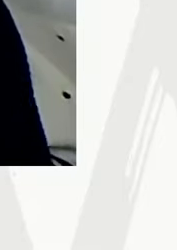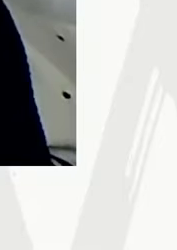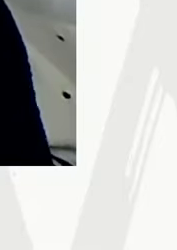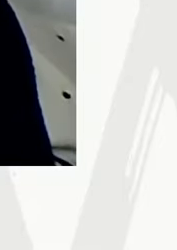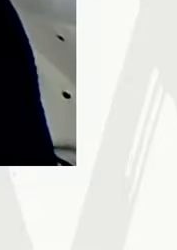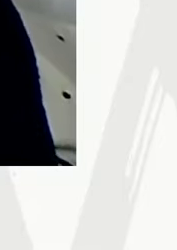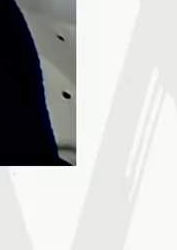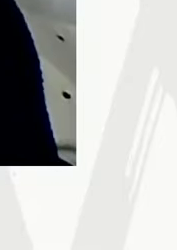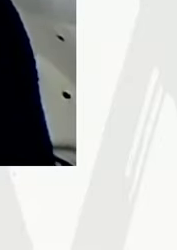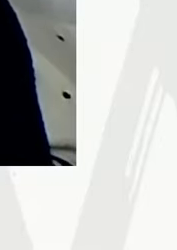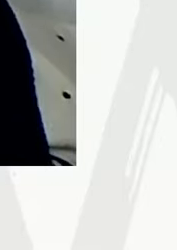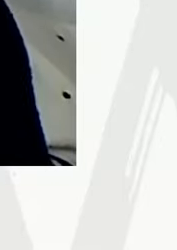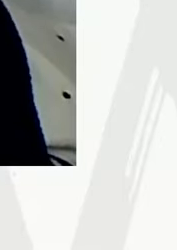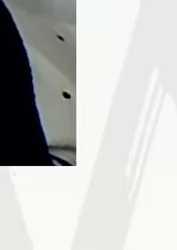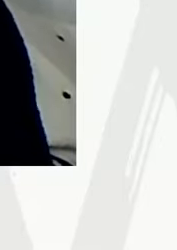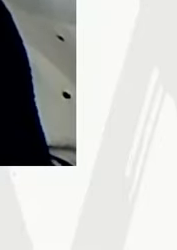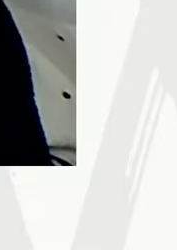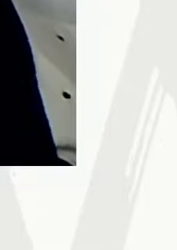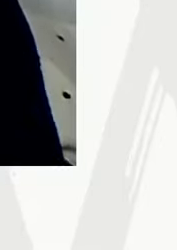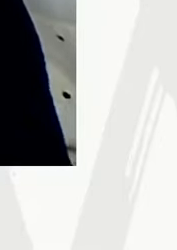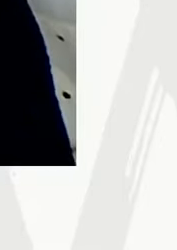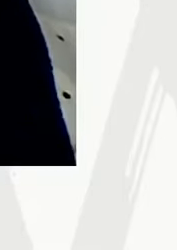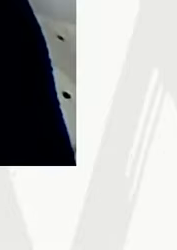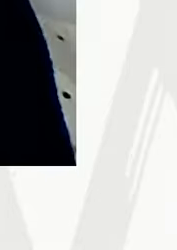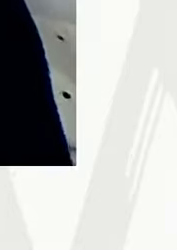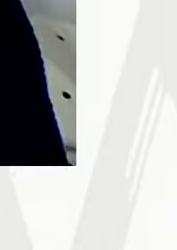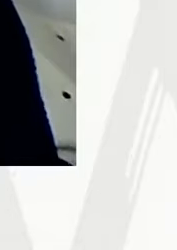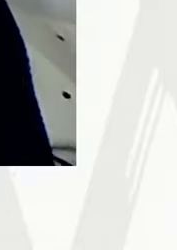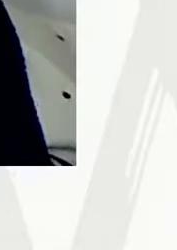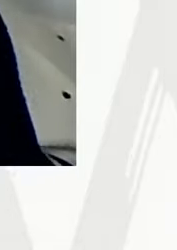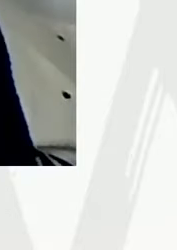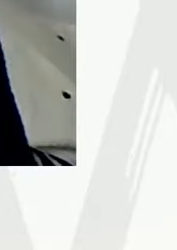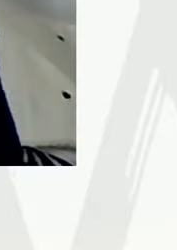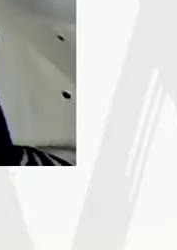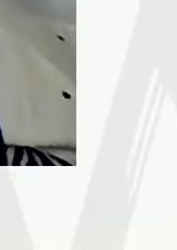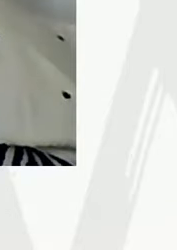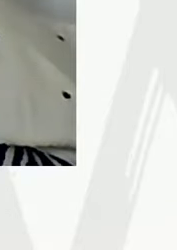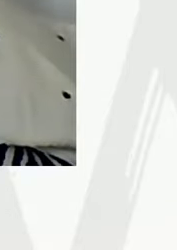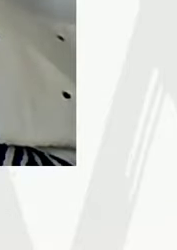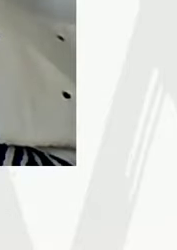une question d'essence, de nature propre.